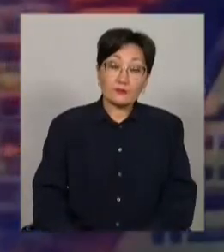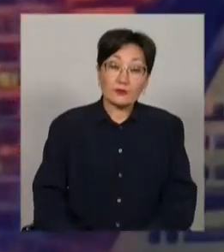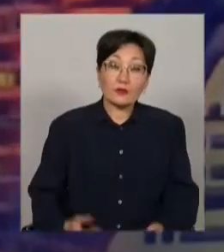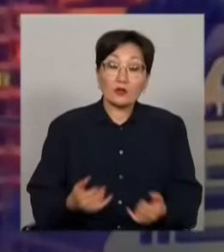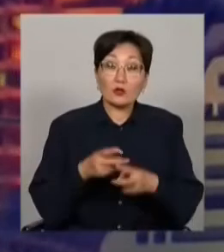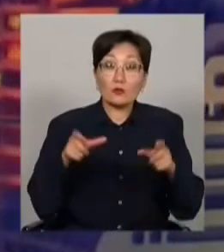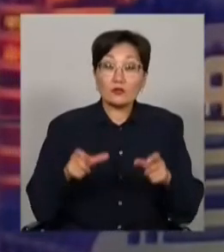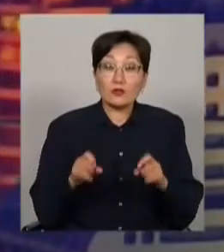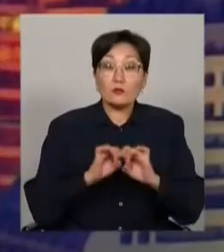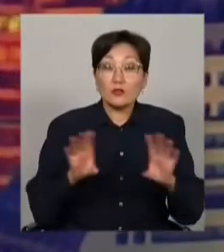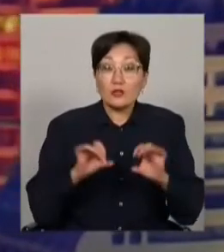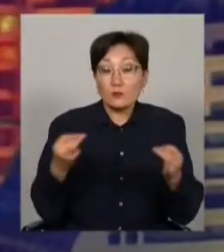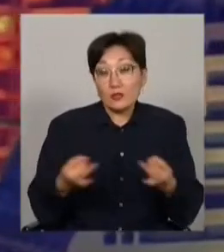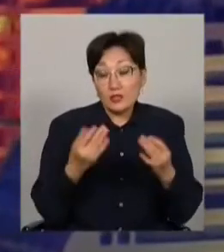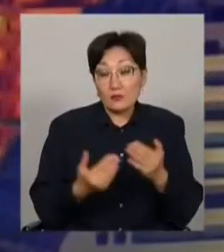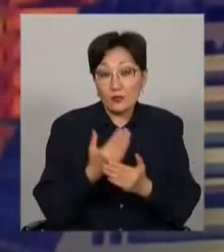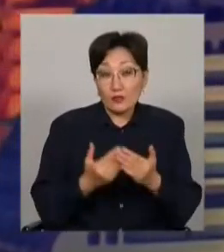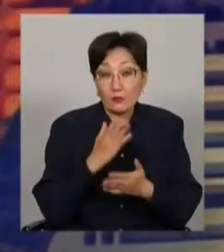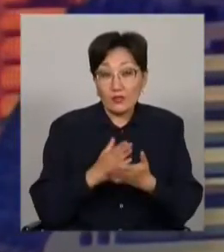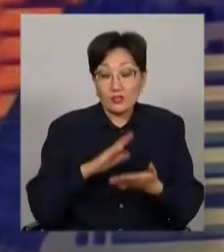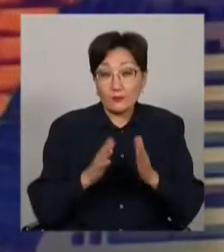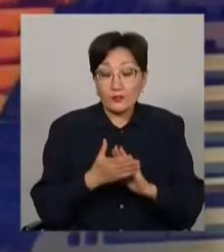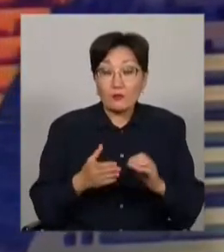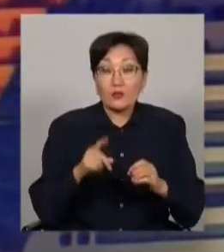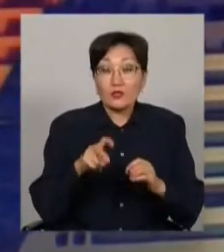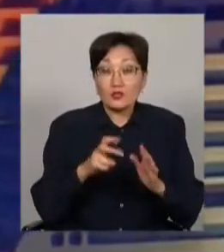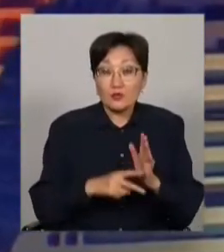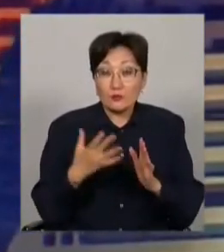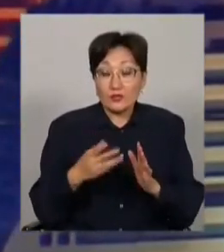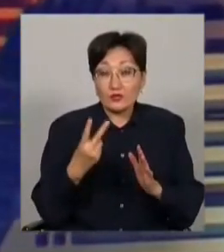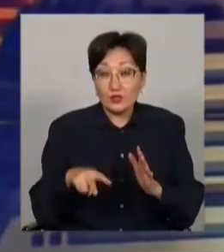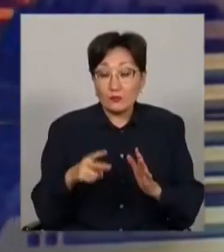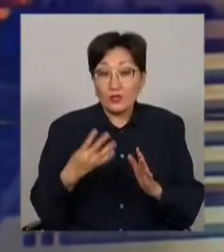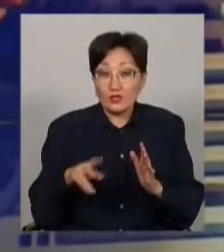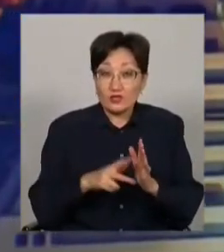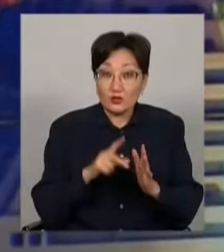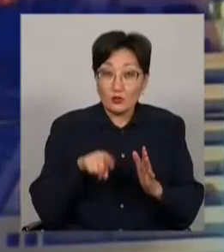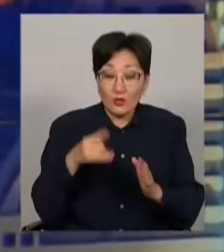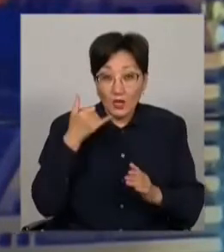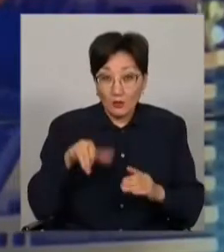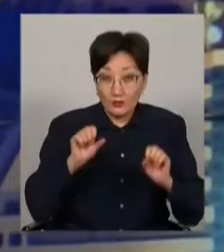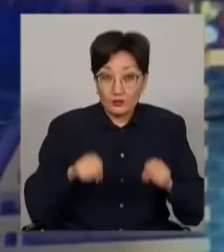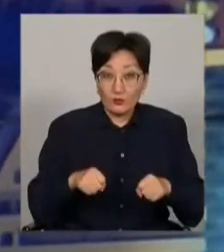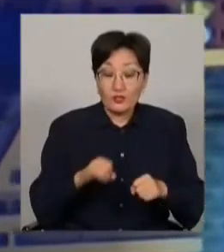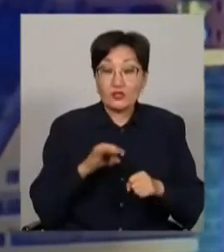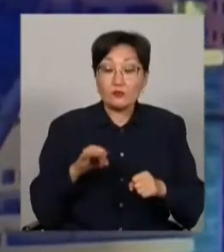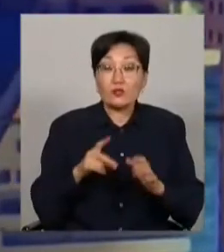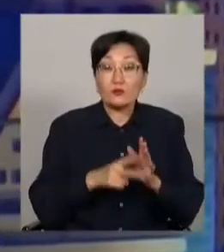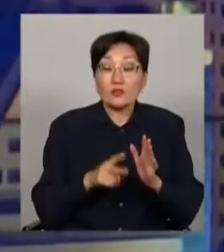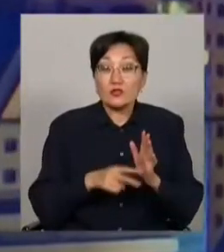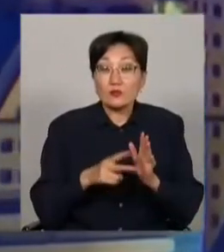Құрметті көрермен, бөлісер қызықты ақпар болса, редакциямыздың 275-2048 нөміріне хабарласыңыздар. Сондай ақ